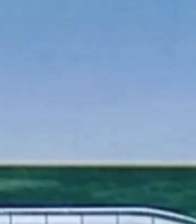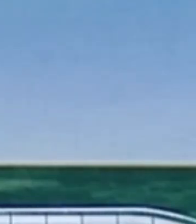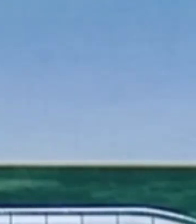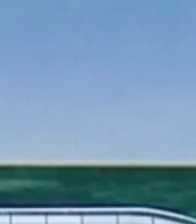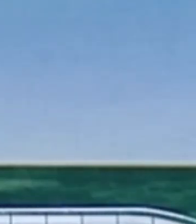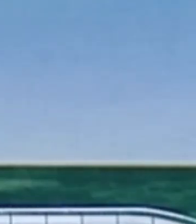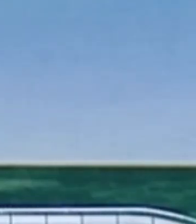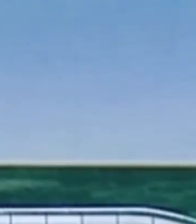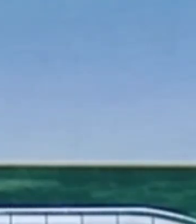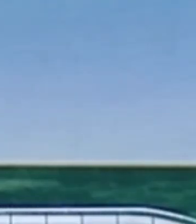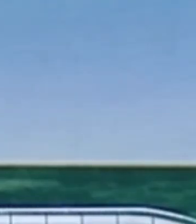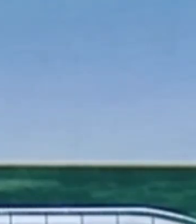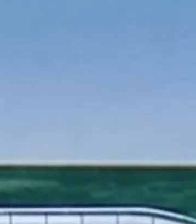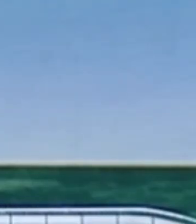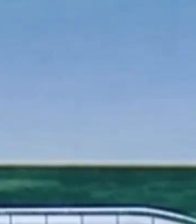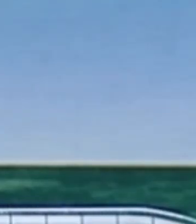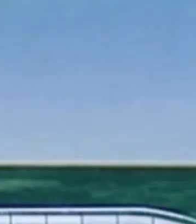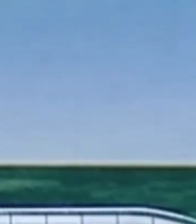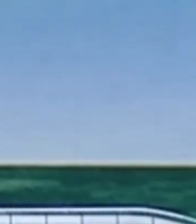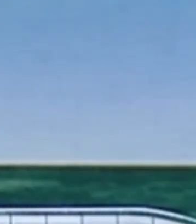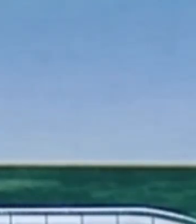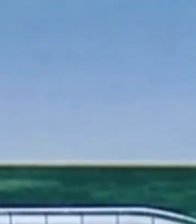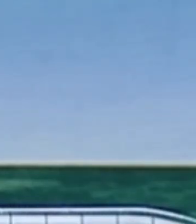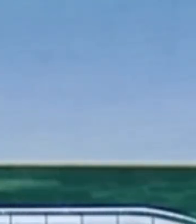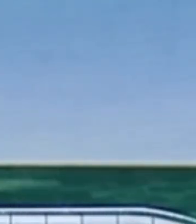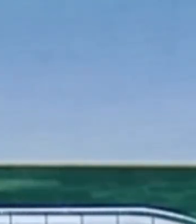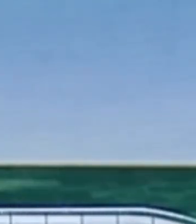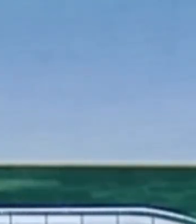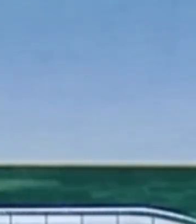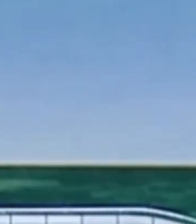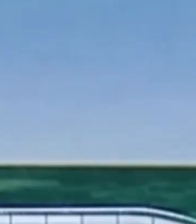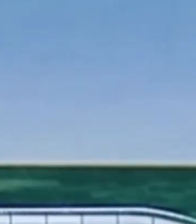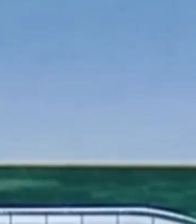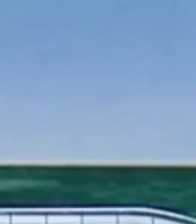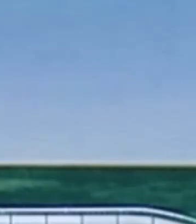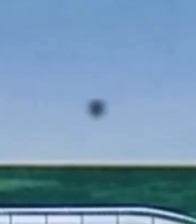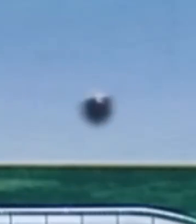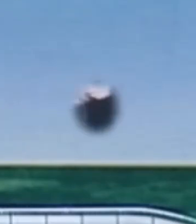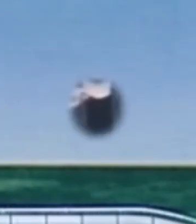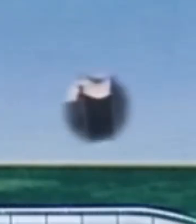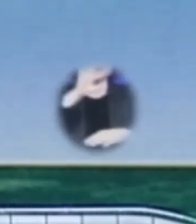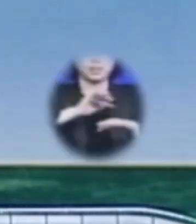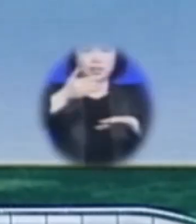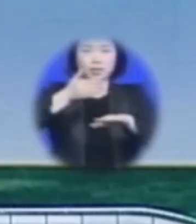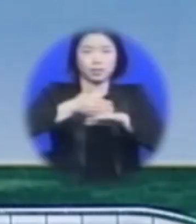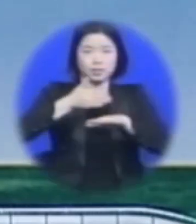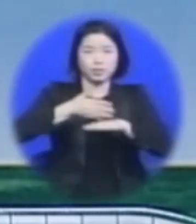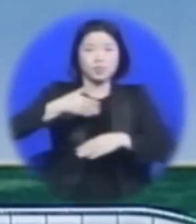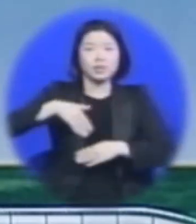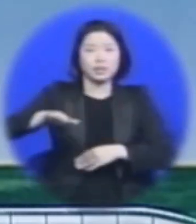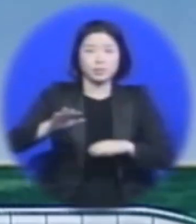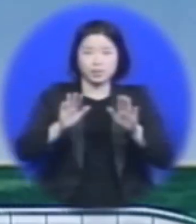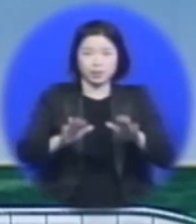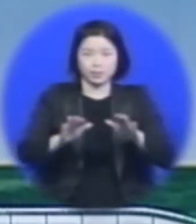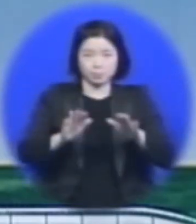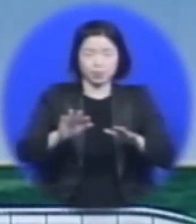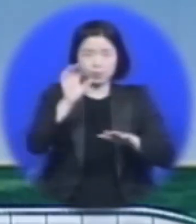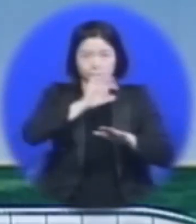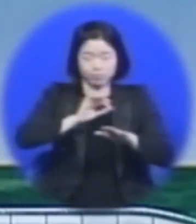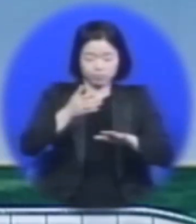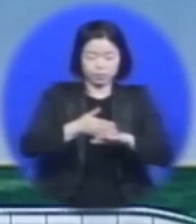아 우리 충청도에 있는 서산에 수련회를 갑니다 이번 수련회는